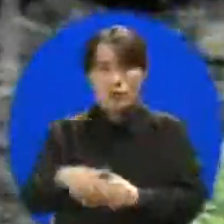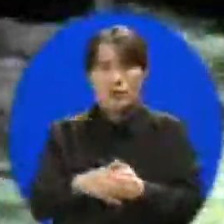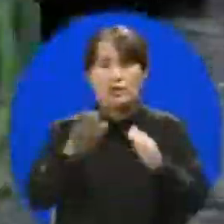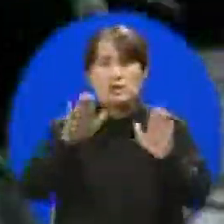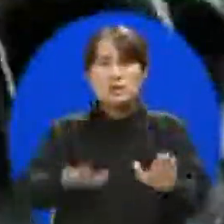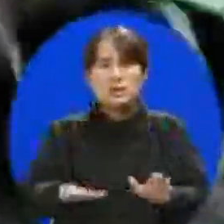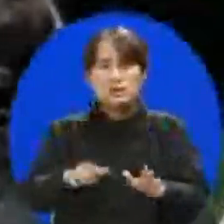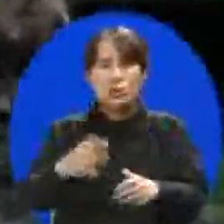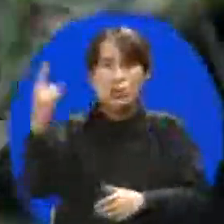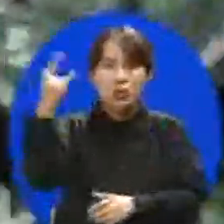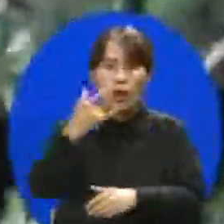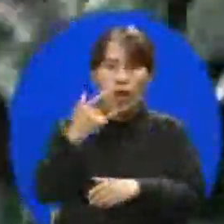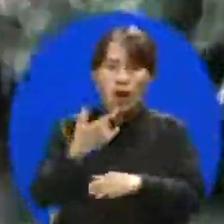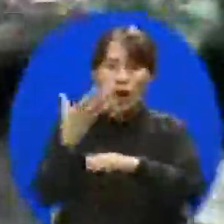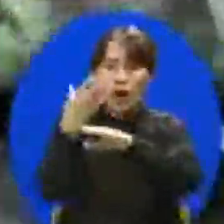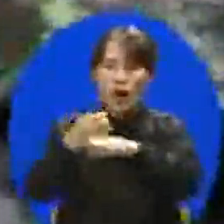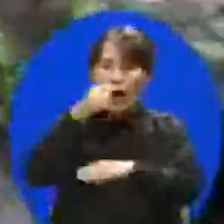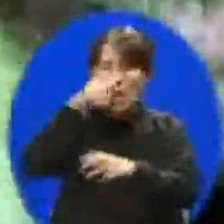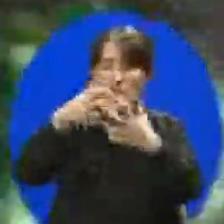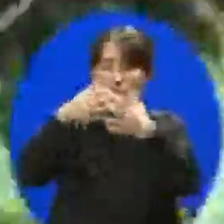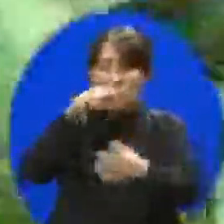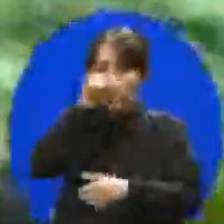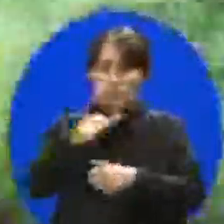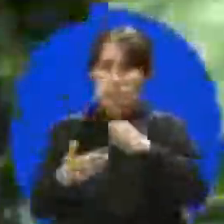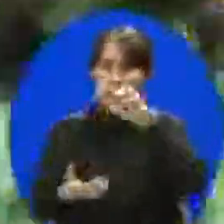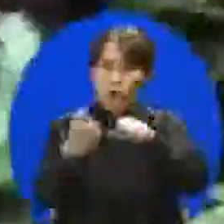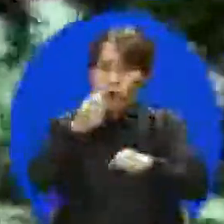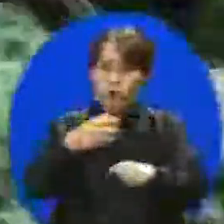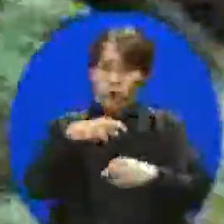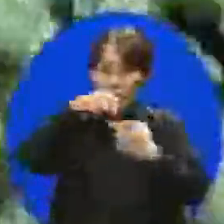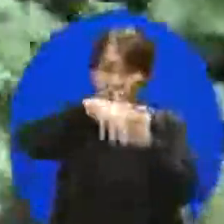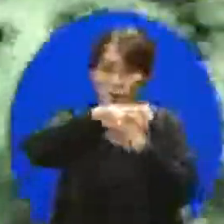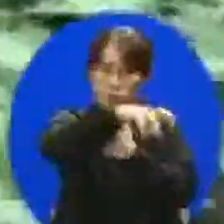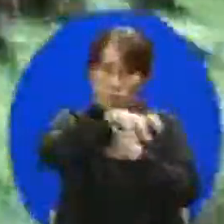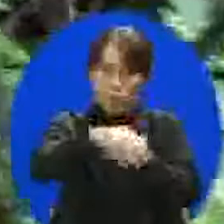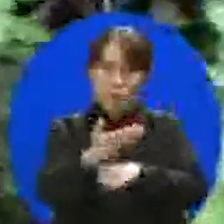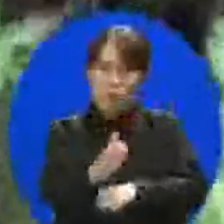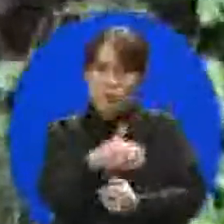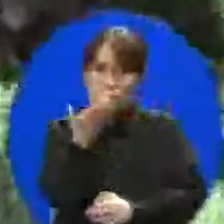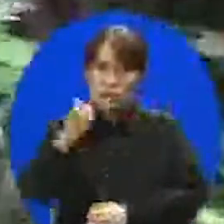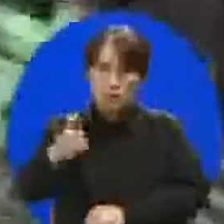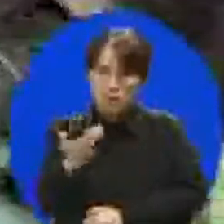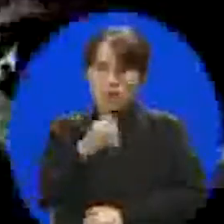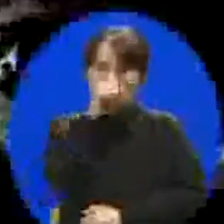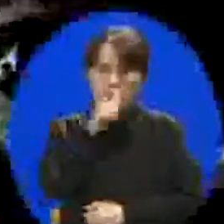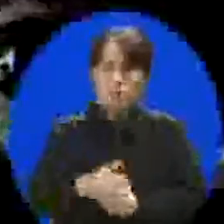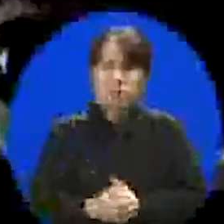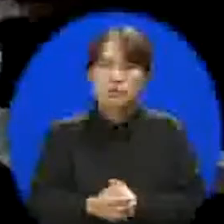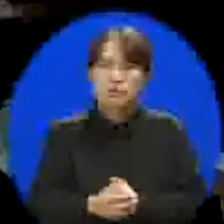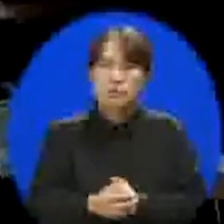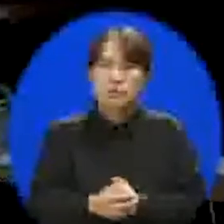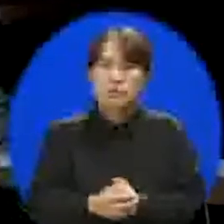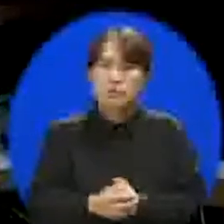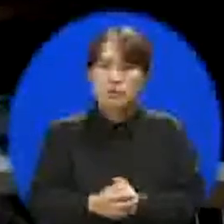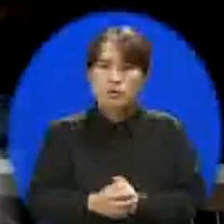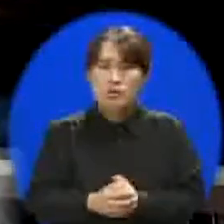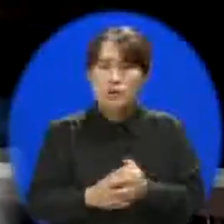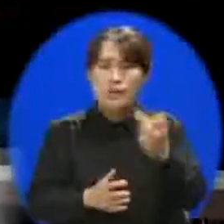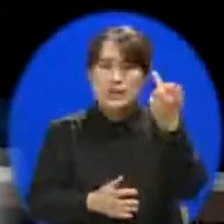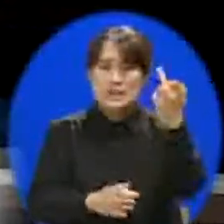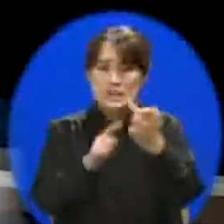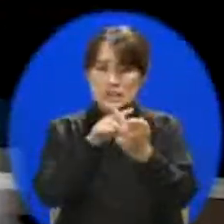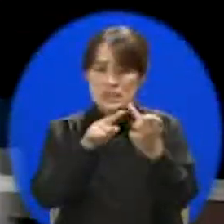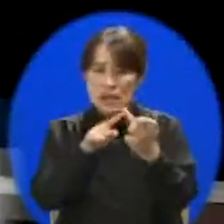지금도 태양광이 올라선 임야는 금방이라도 무너질 때 곳곳이 움푹 패어 있습니다 뭐 그 임야를